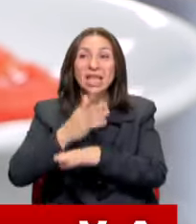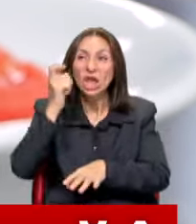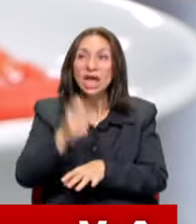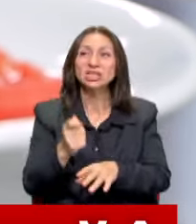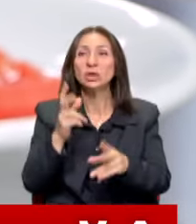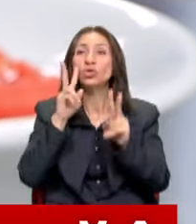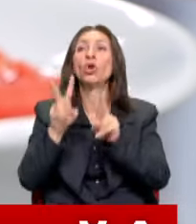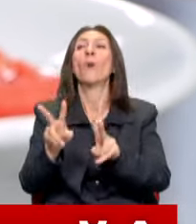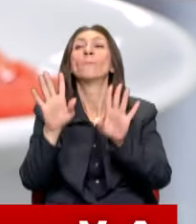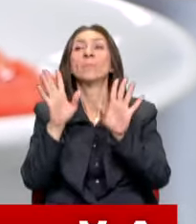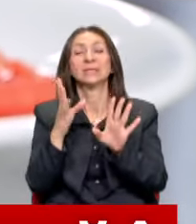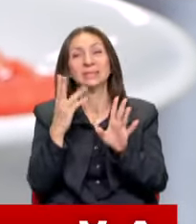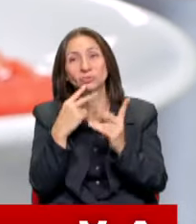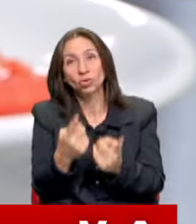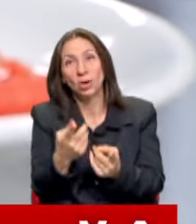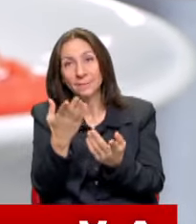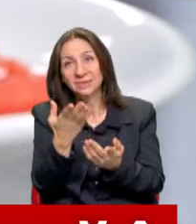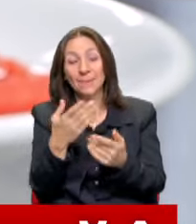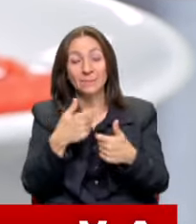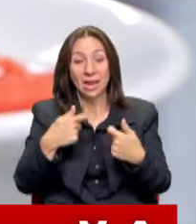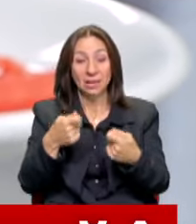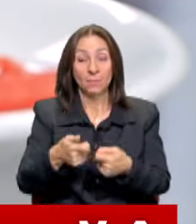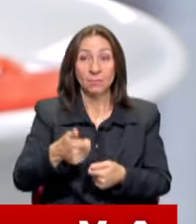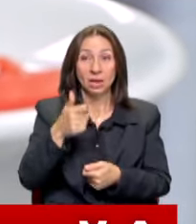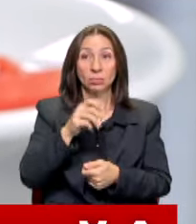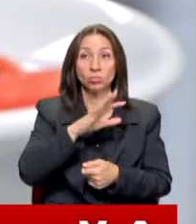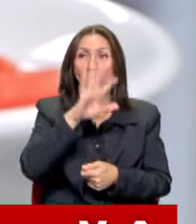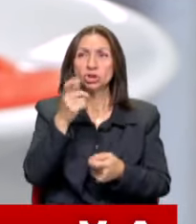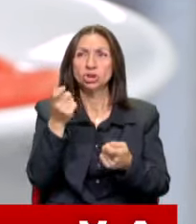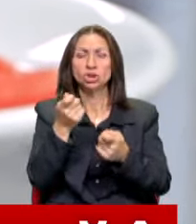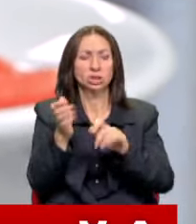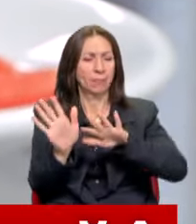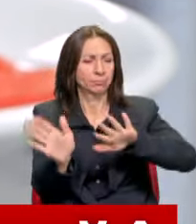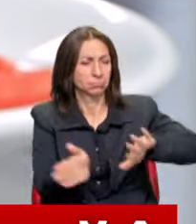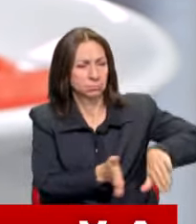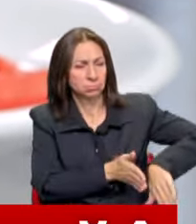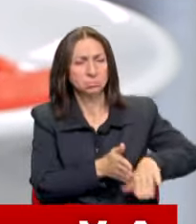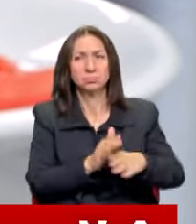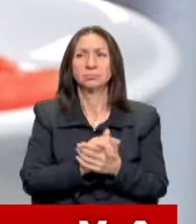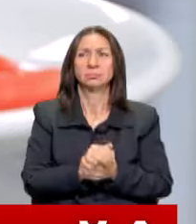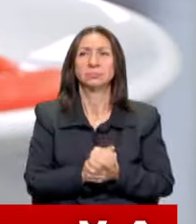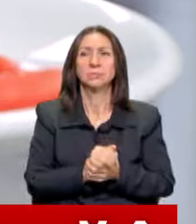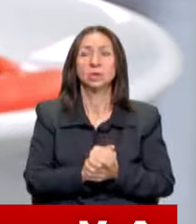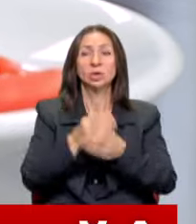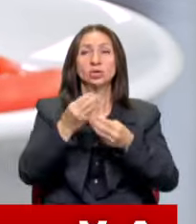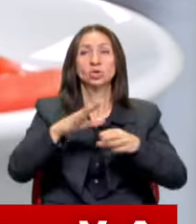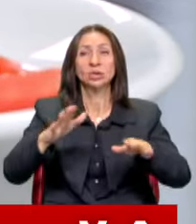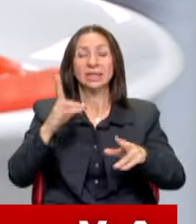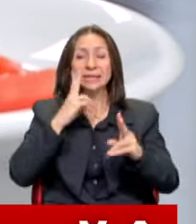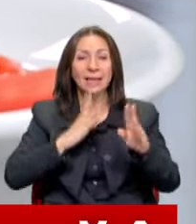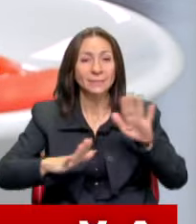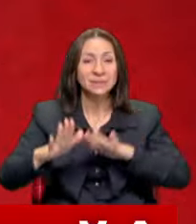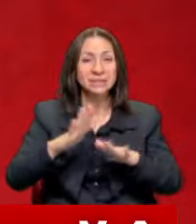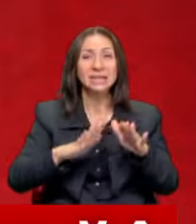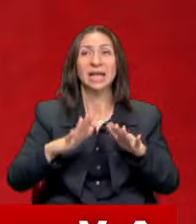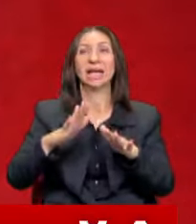uzaklaştığın göstergesi Milli Eğitim Bakanı bütün işi gücü bırakmış e çocukların hijyeniyle